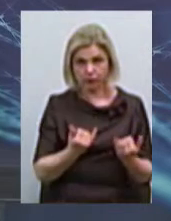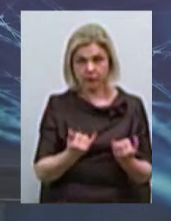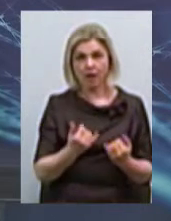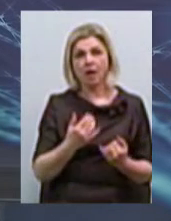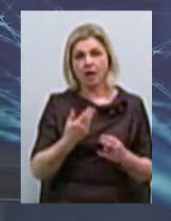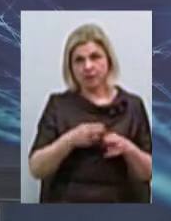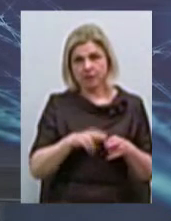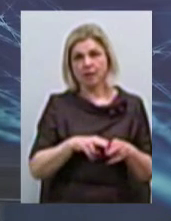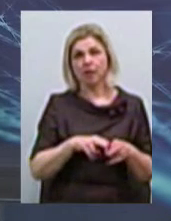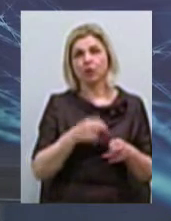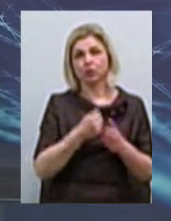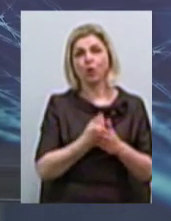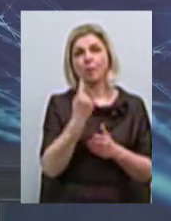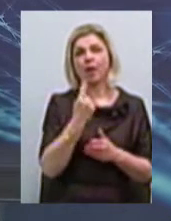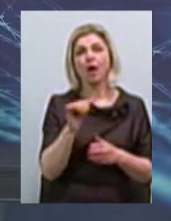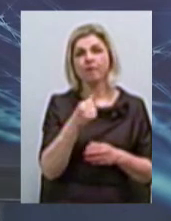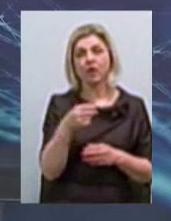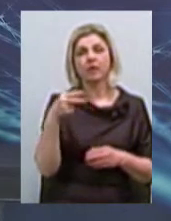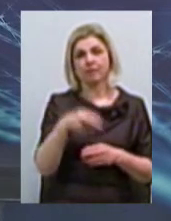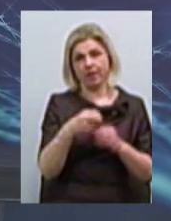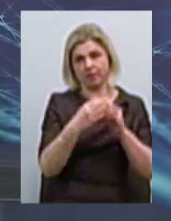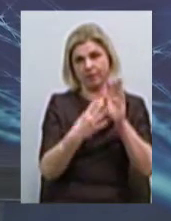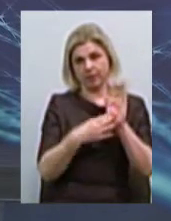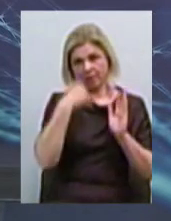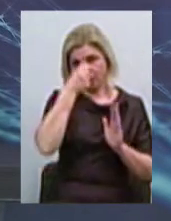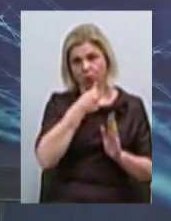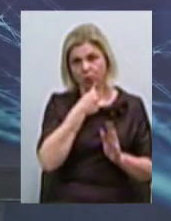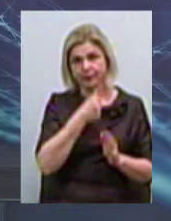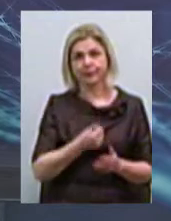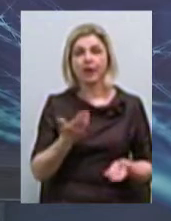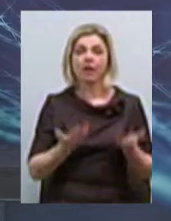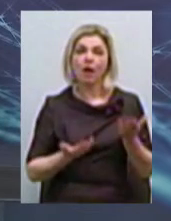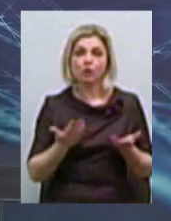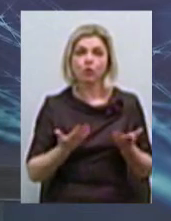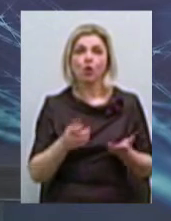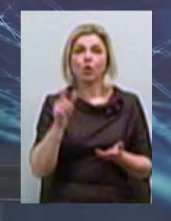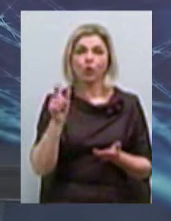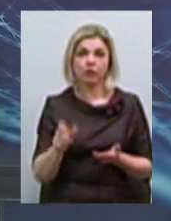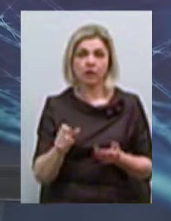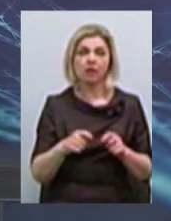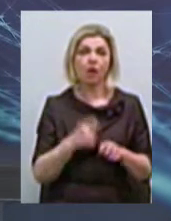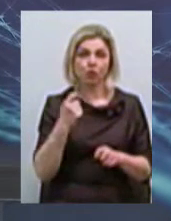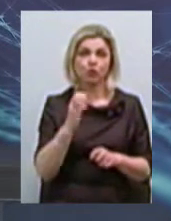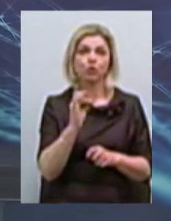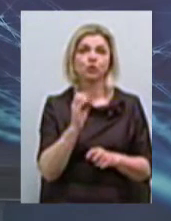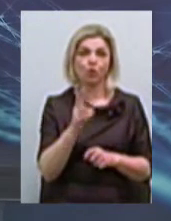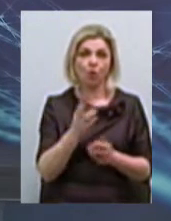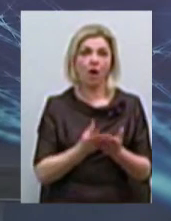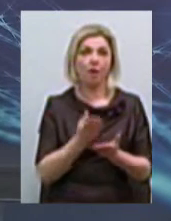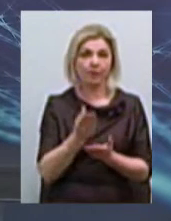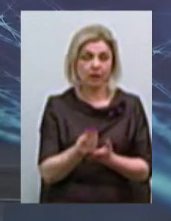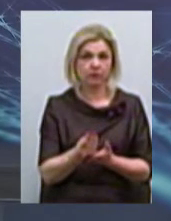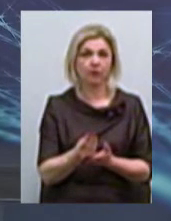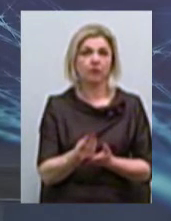випадку це буде до 1 серпня 2019 року. Якщо фізична особа порушує терміни сплати,